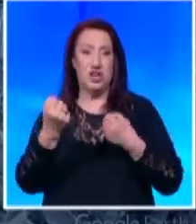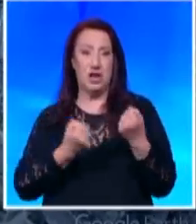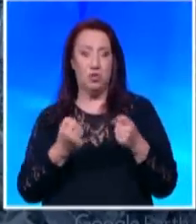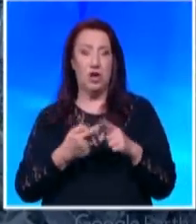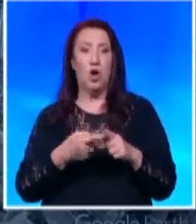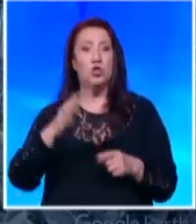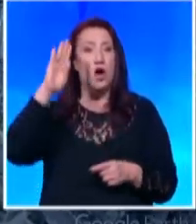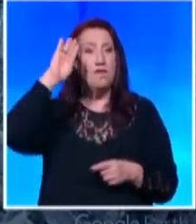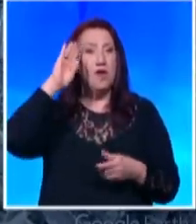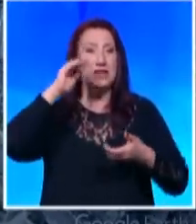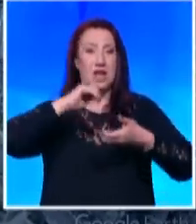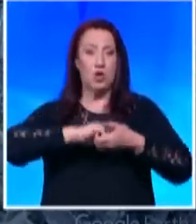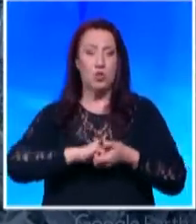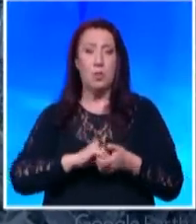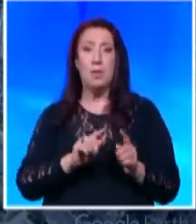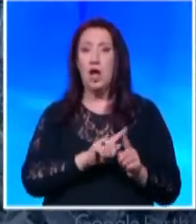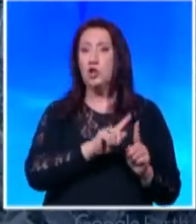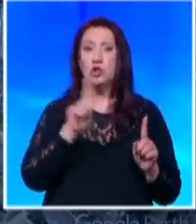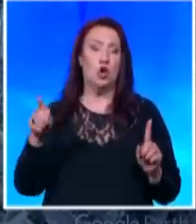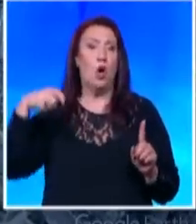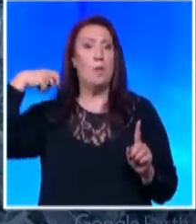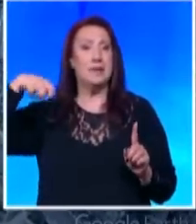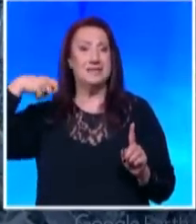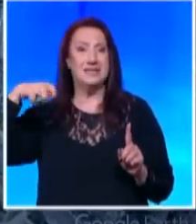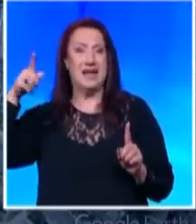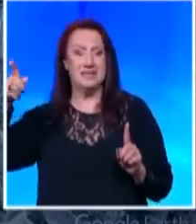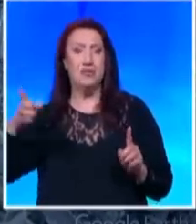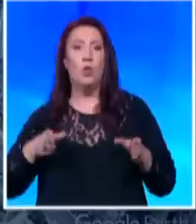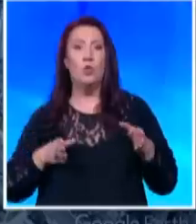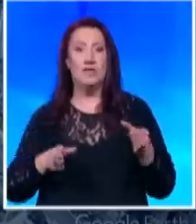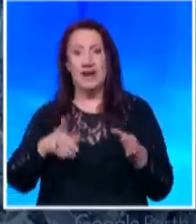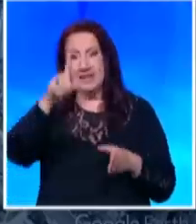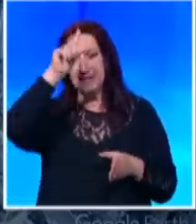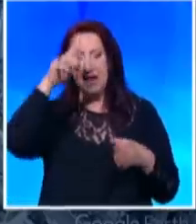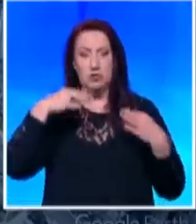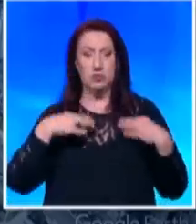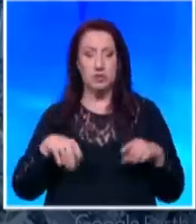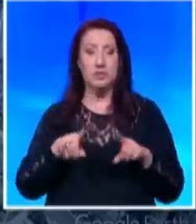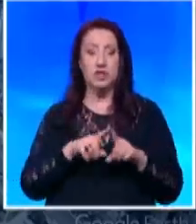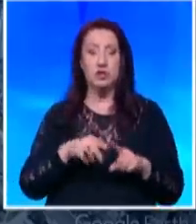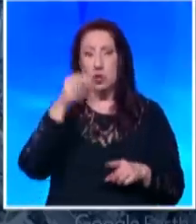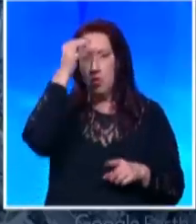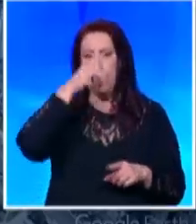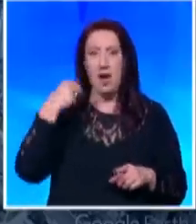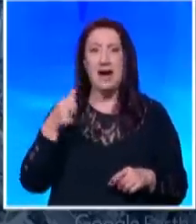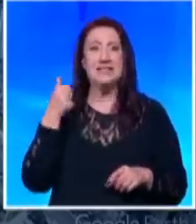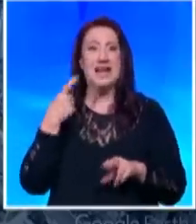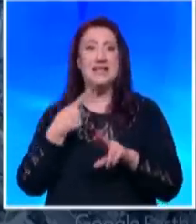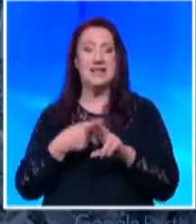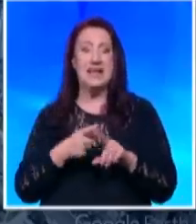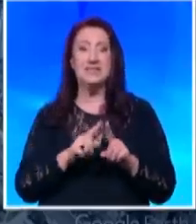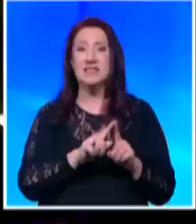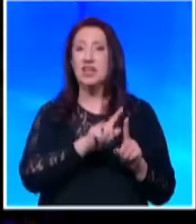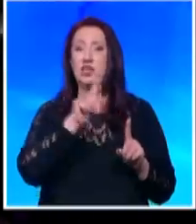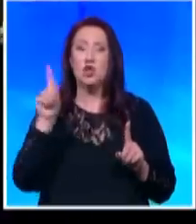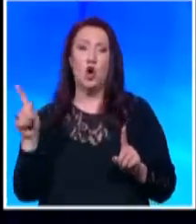от Военния клуб до Президентството по булевард Цар Освободител, както и от храм-паметника Александър Невски до Националната